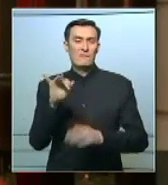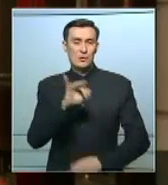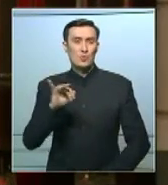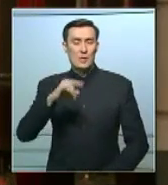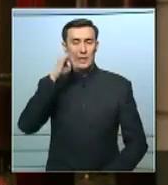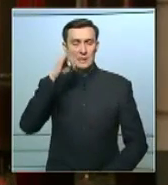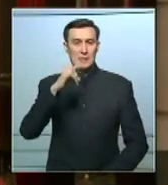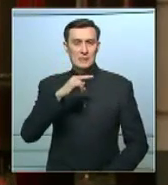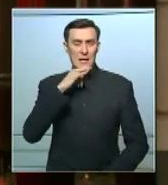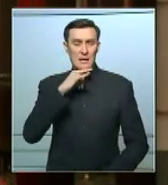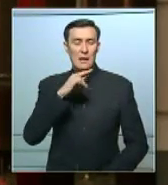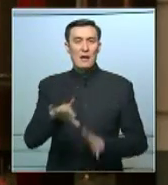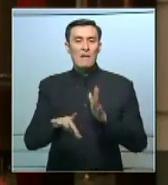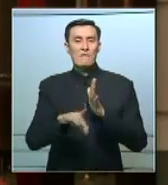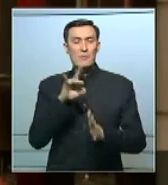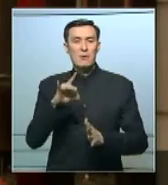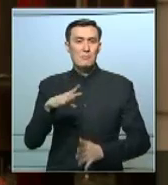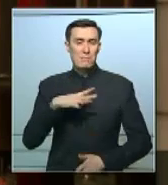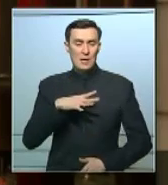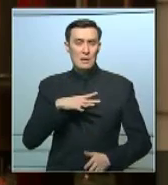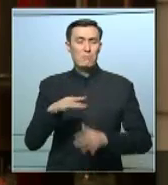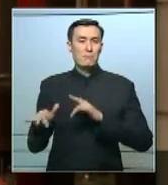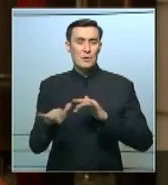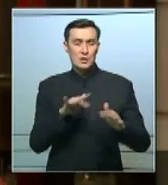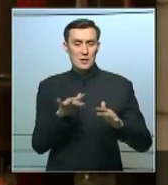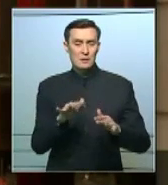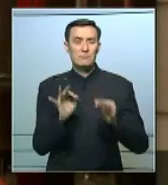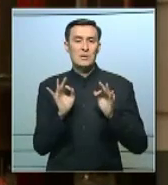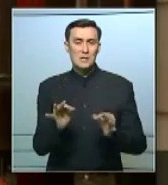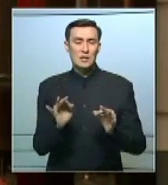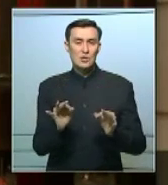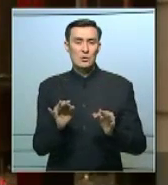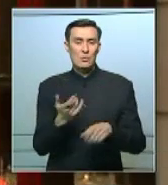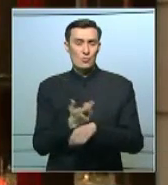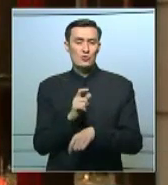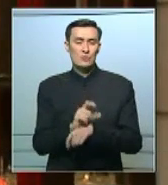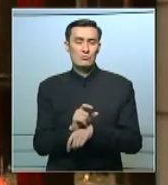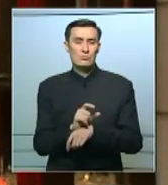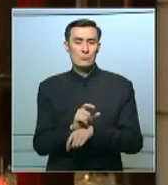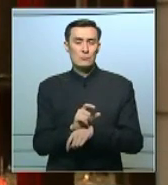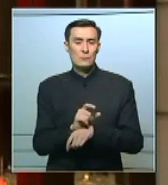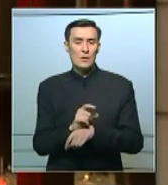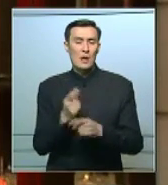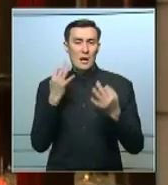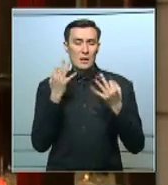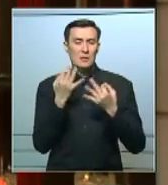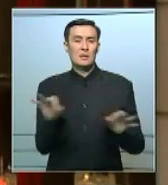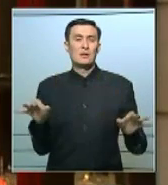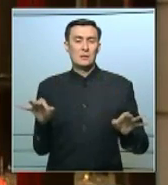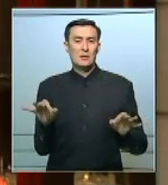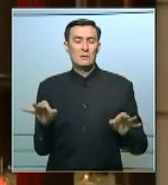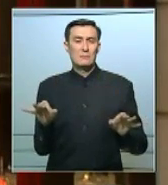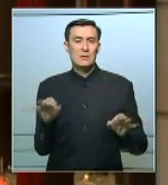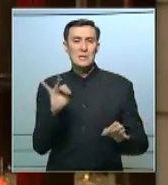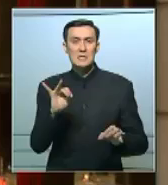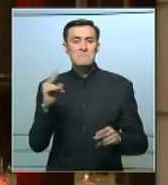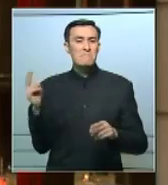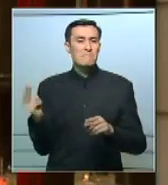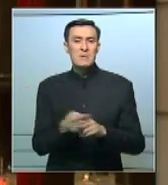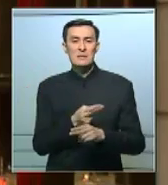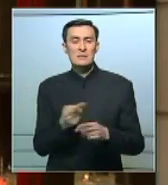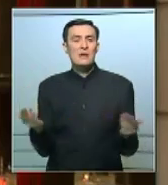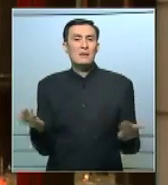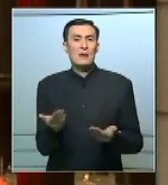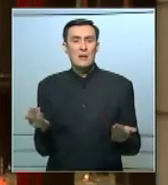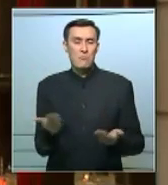Казахстана. Выборы прошли, достаточно технологично, достаточно открыто и без